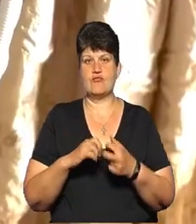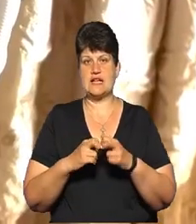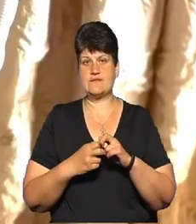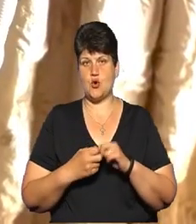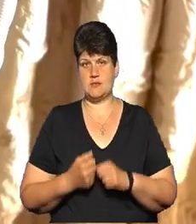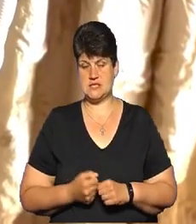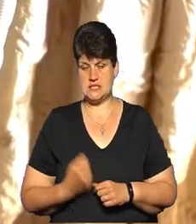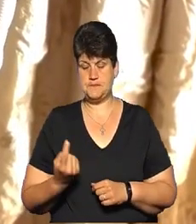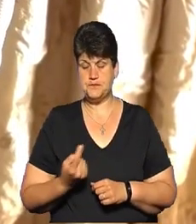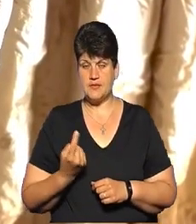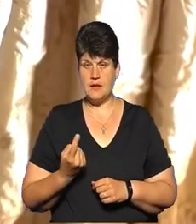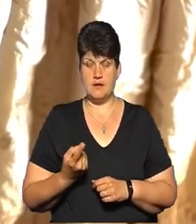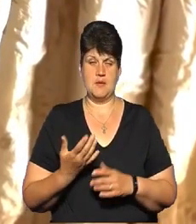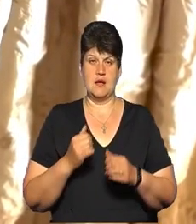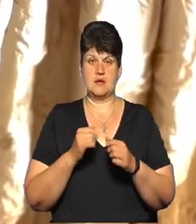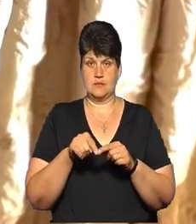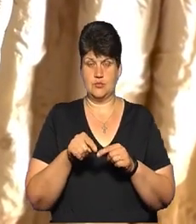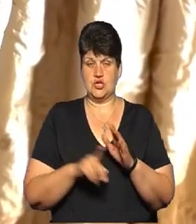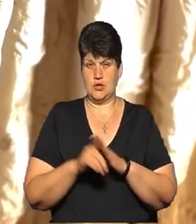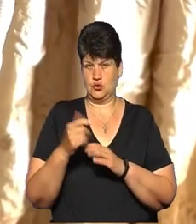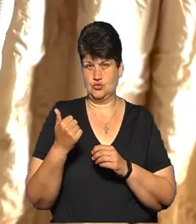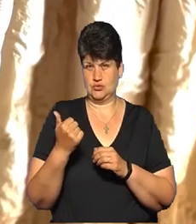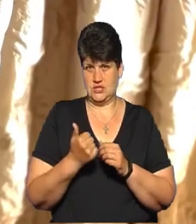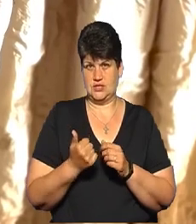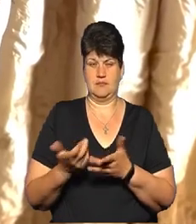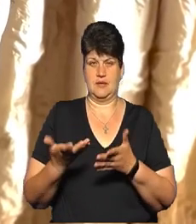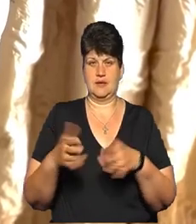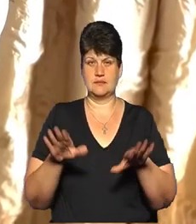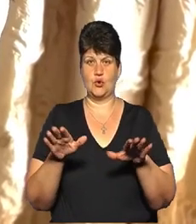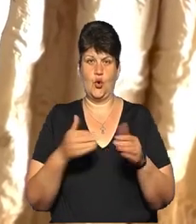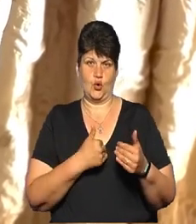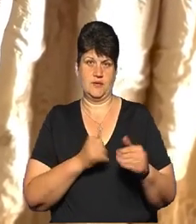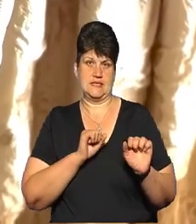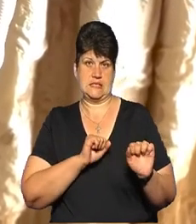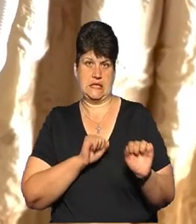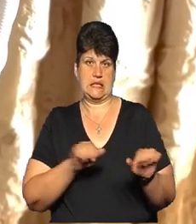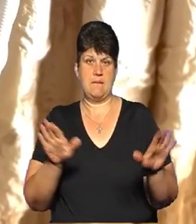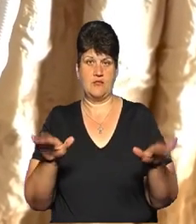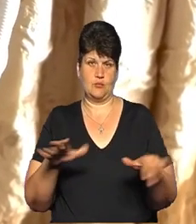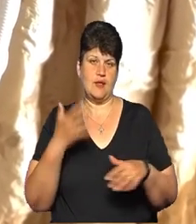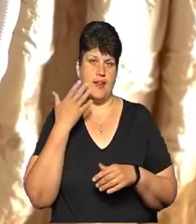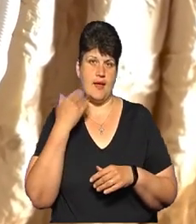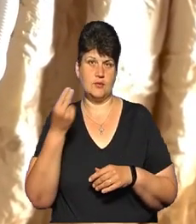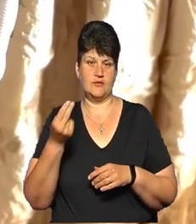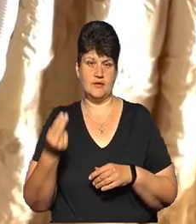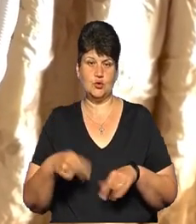Для початку ми схематично зобразимо нашого павича, щоб у подальшому нам його легко було замальовувати фарбами.